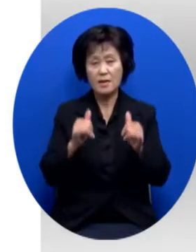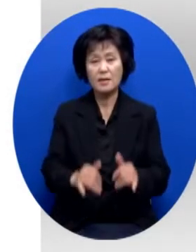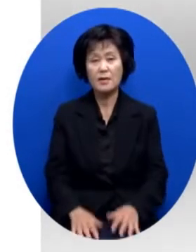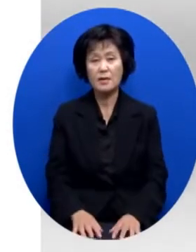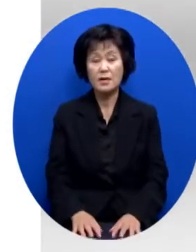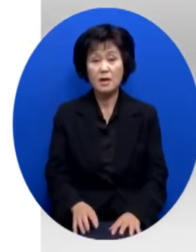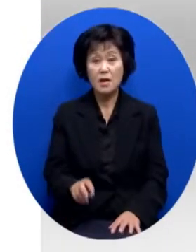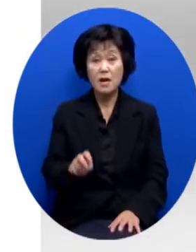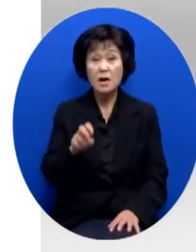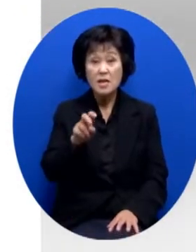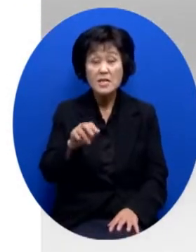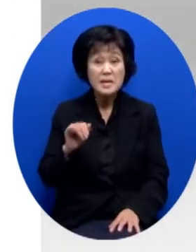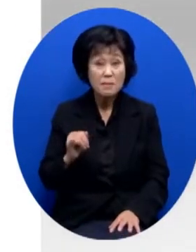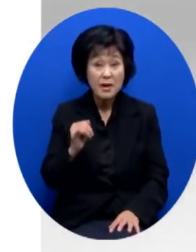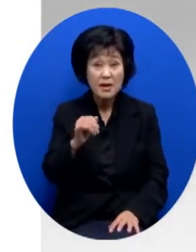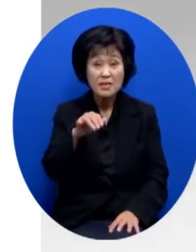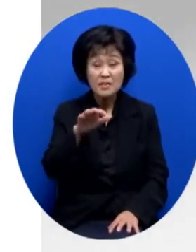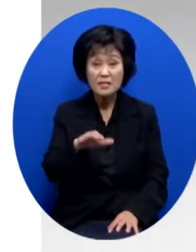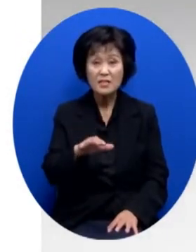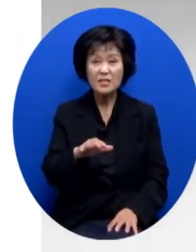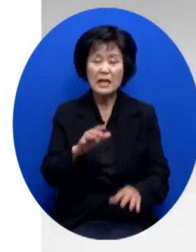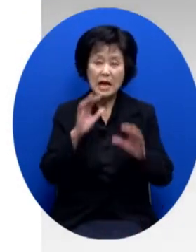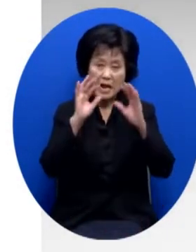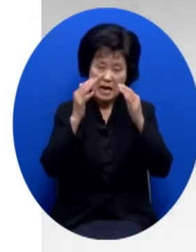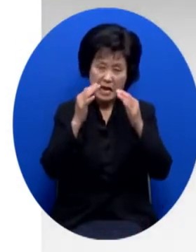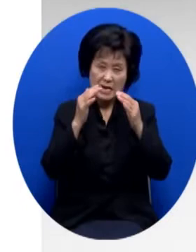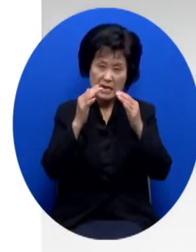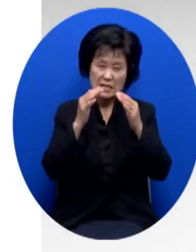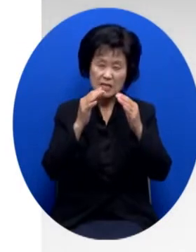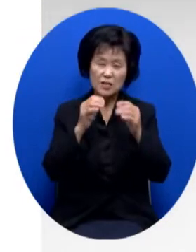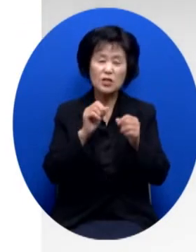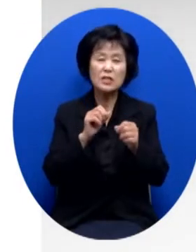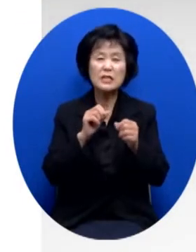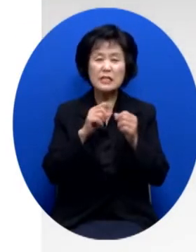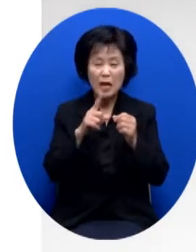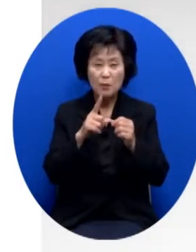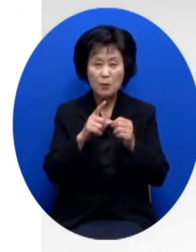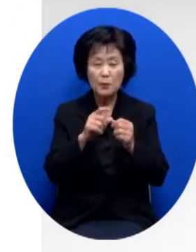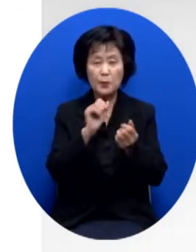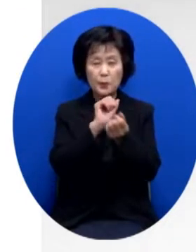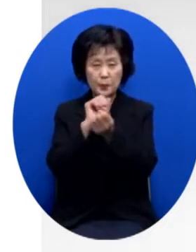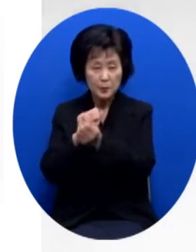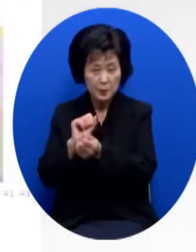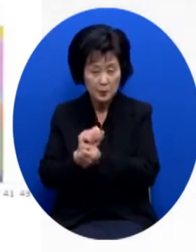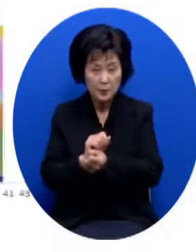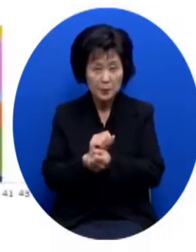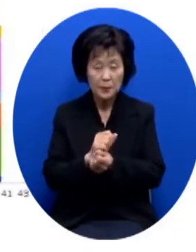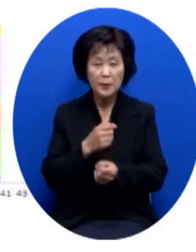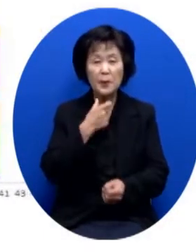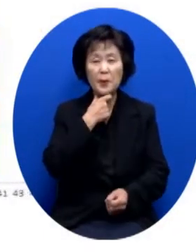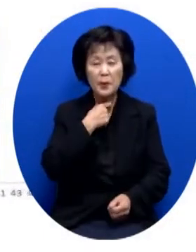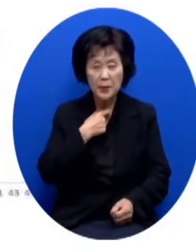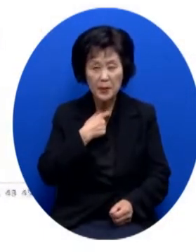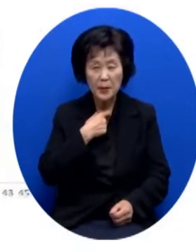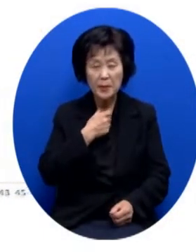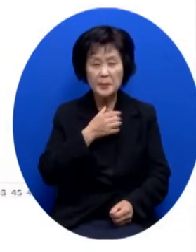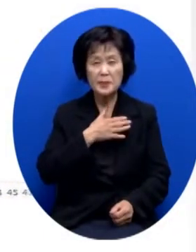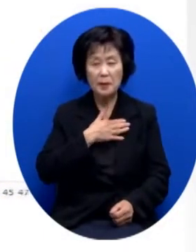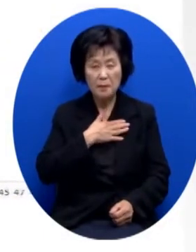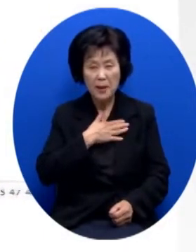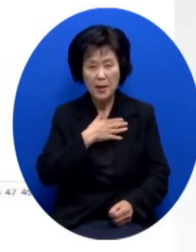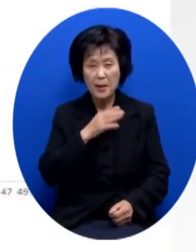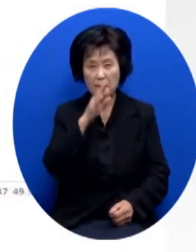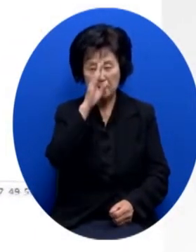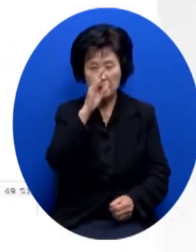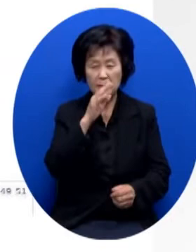메타뉴모 바이러스는 유아에서 주로 전파되는 질병으로 세기관지염과 폐렴 등을 유발하는 것으로 알려져